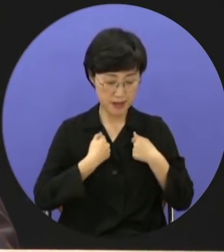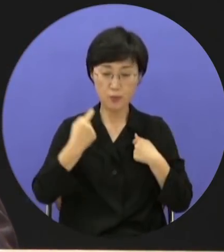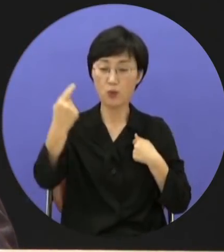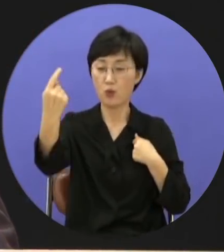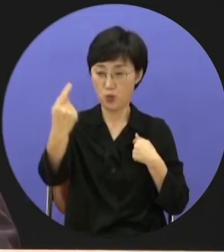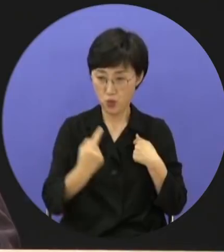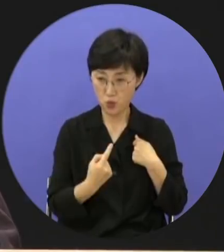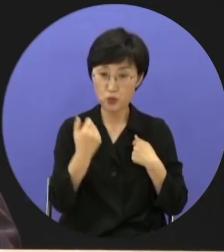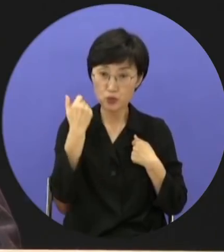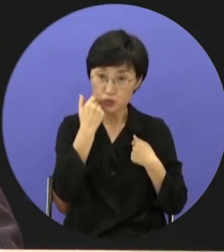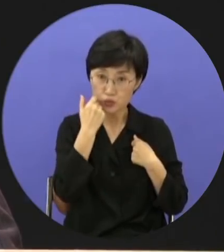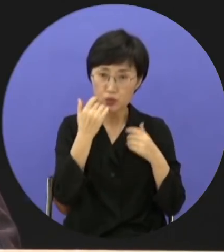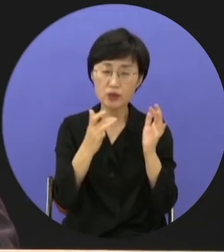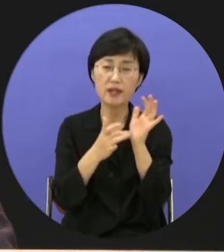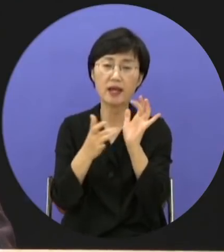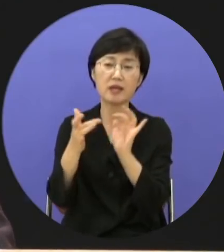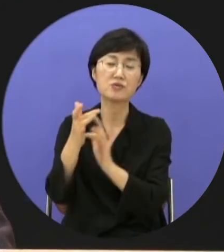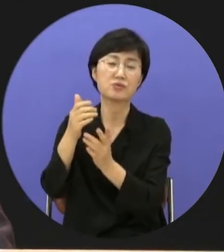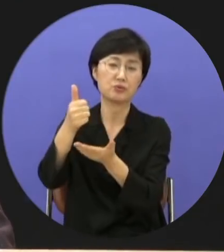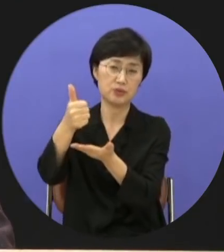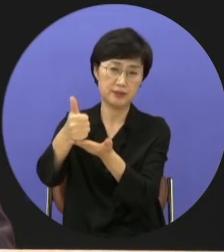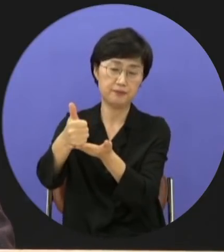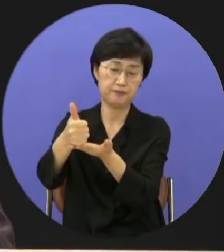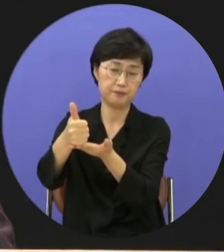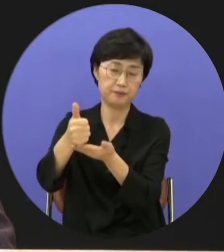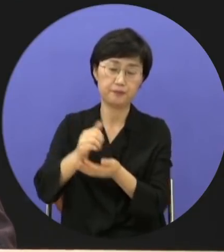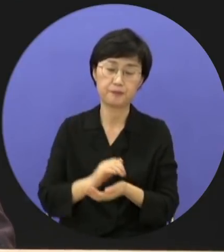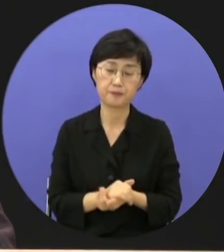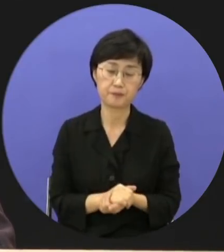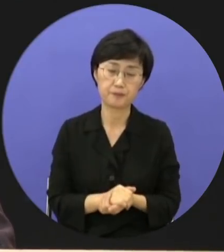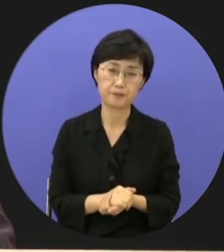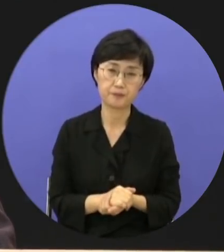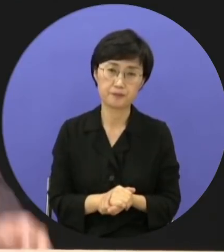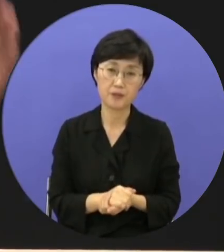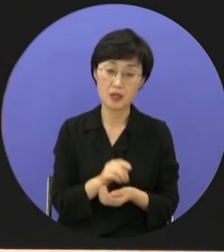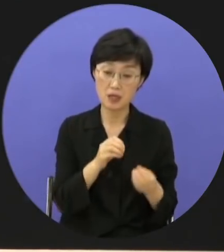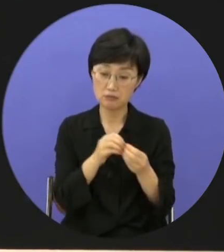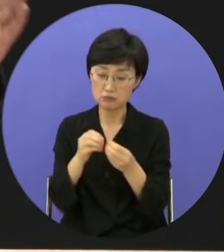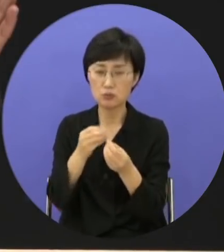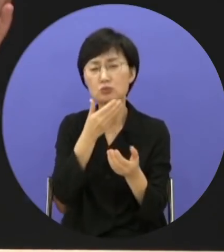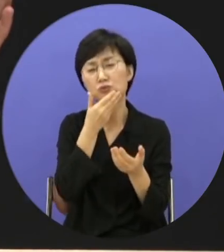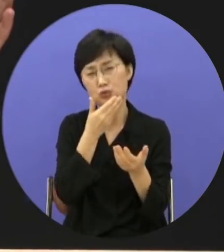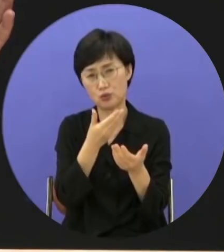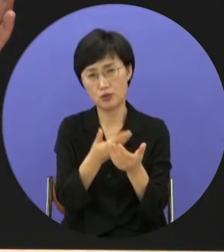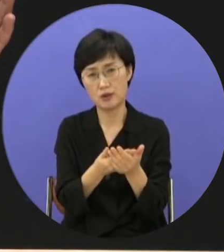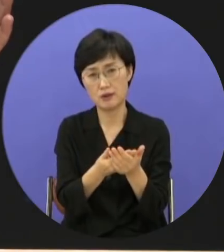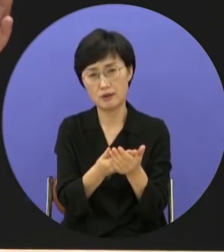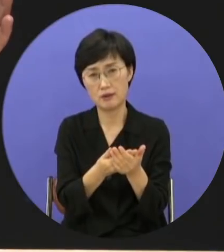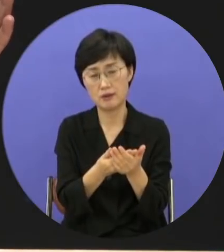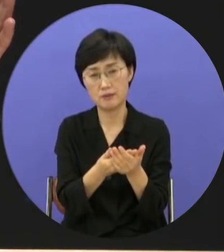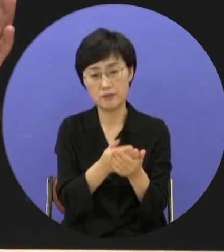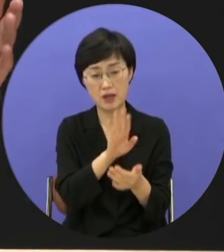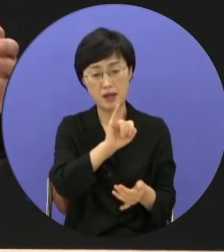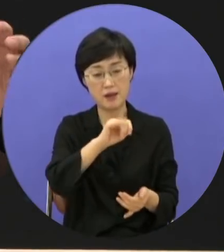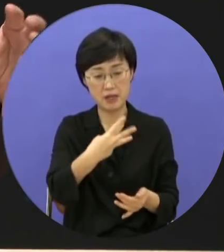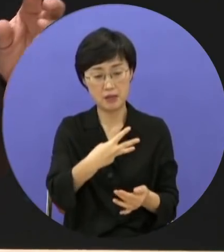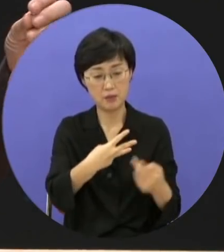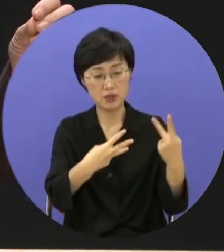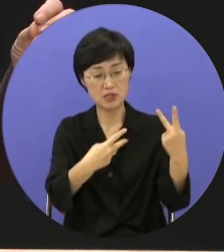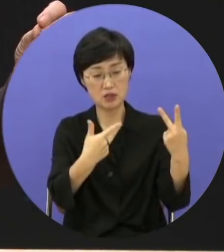John 1:14 that the word became flesh and dwelt among us. 굉장히 중요한 얘기예요. These words are very important. 빌립보 2장